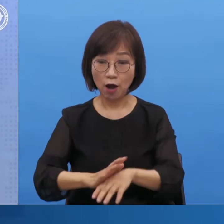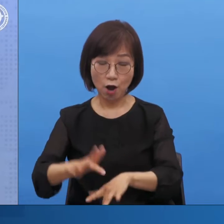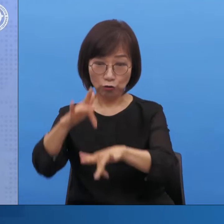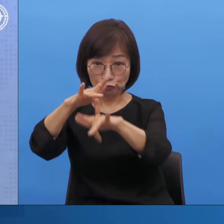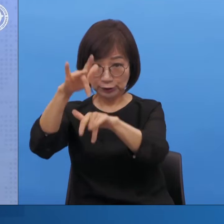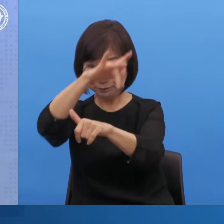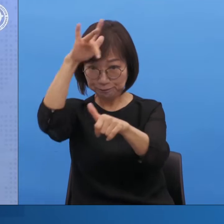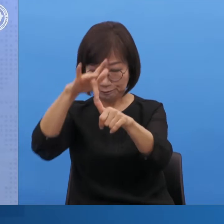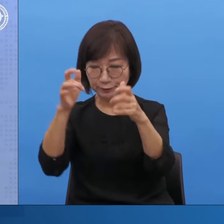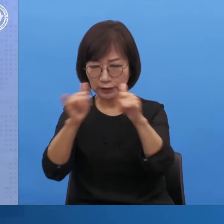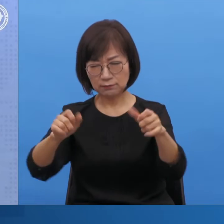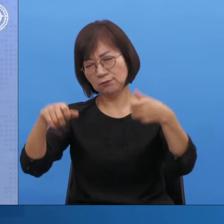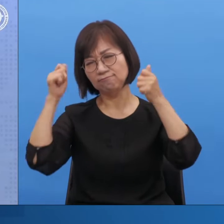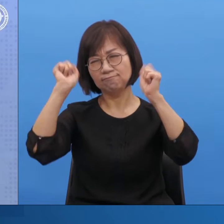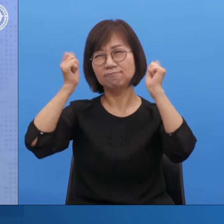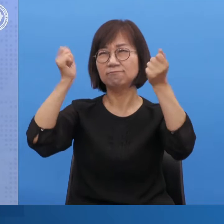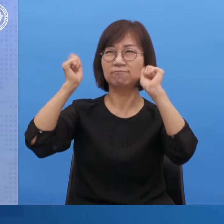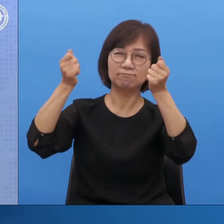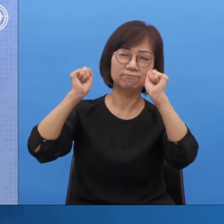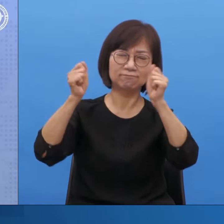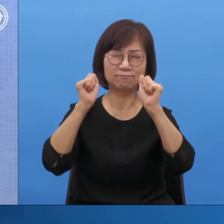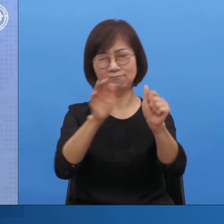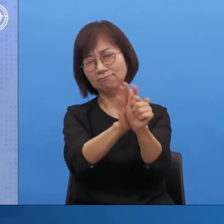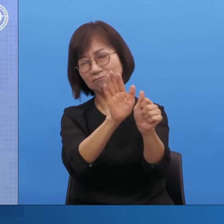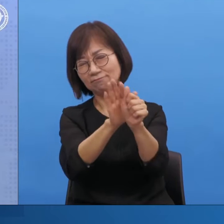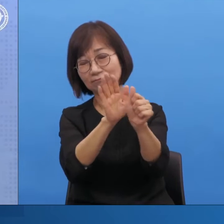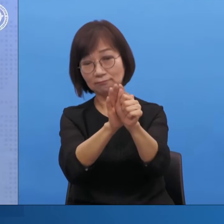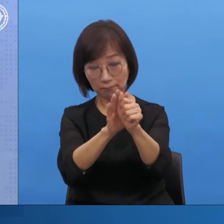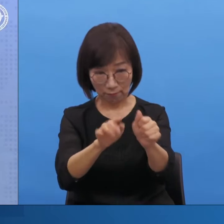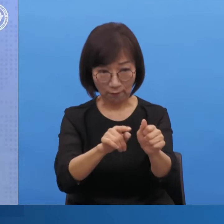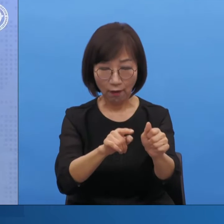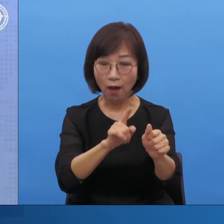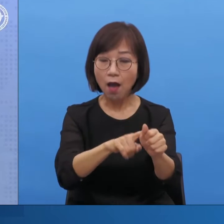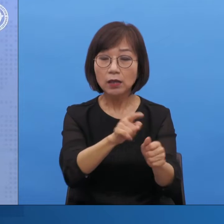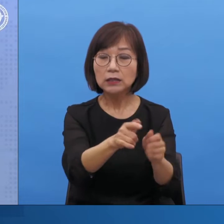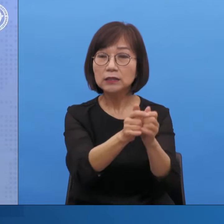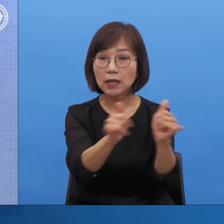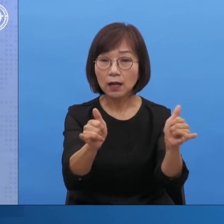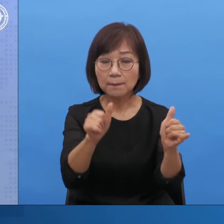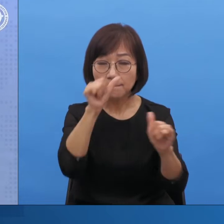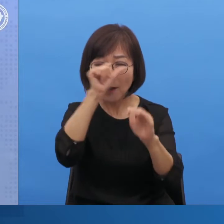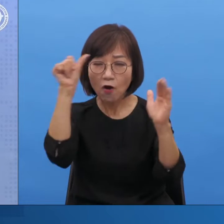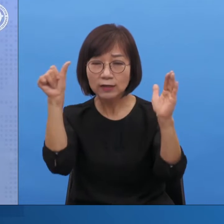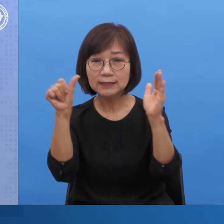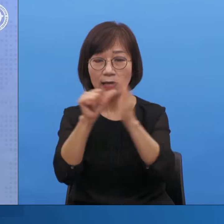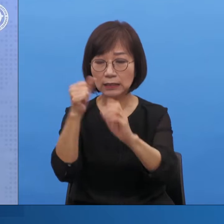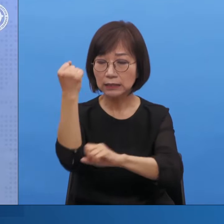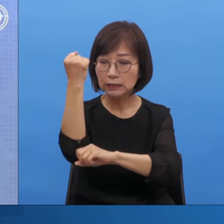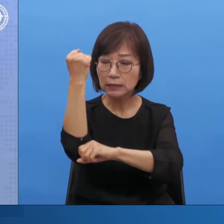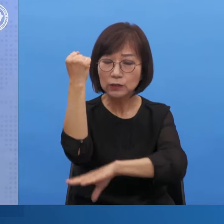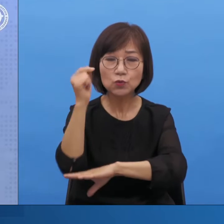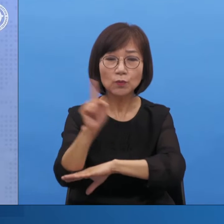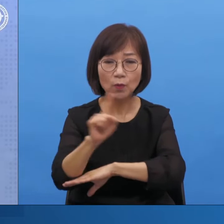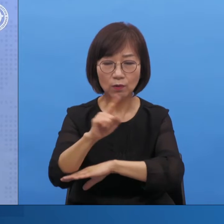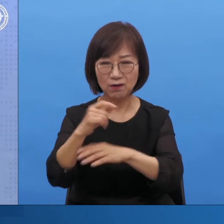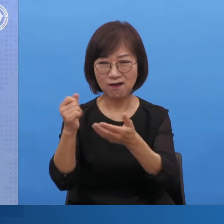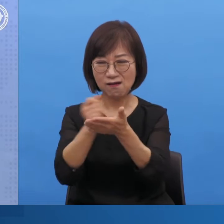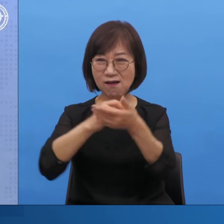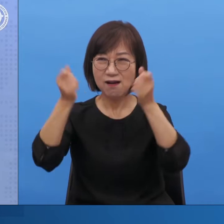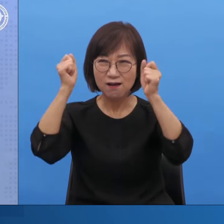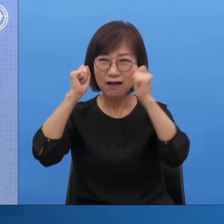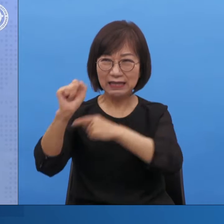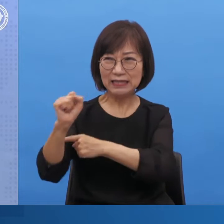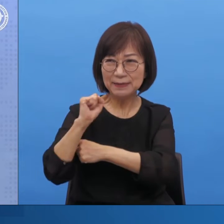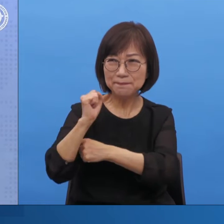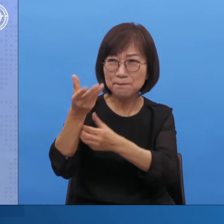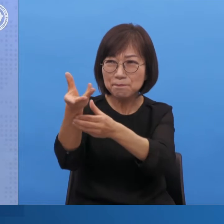구슬해 주잖아요. And these spiritually influenced people, they 그 go and do 사람이 these 인생의 exorcisms. 기초돌은 크게 나아진 거예요. And that becomes their foundation